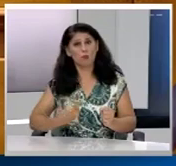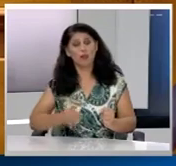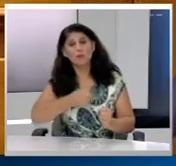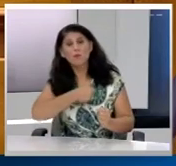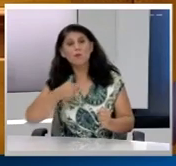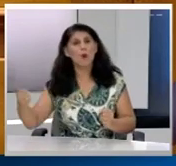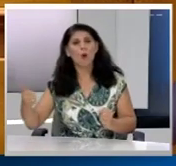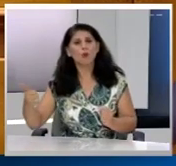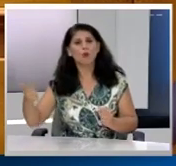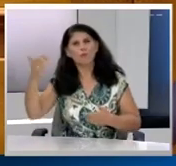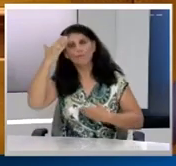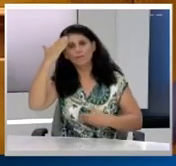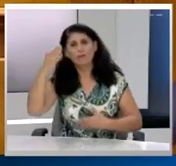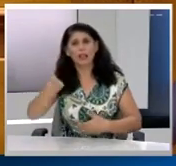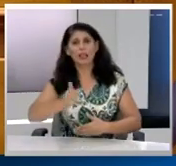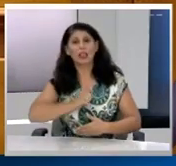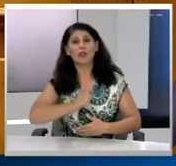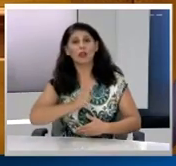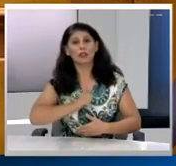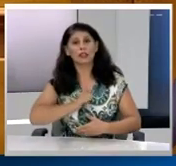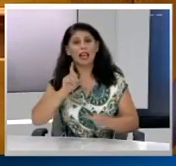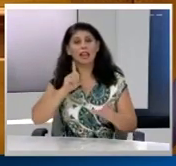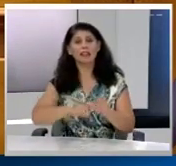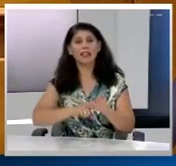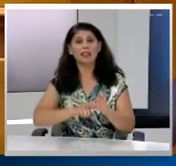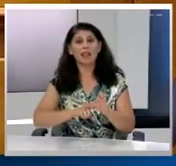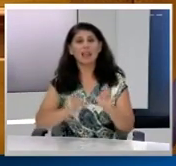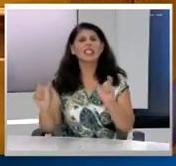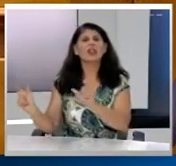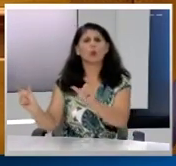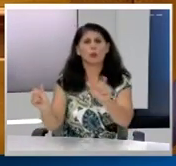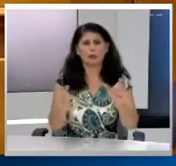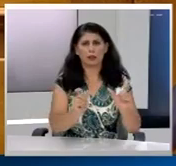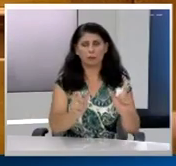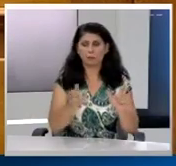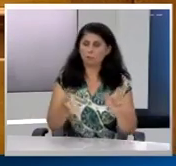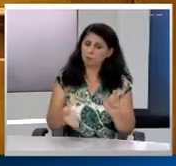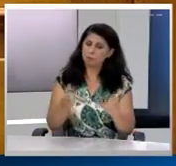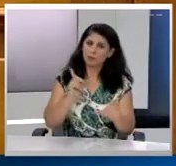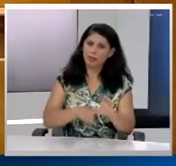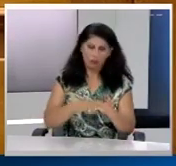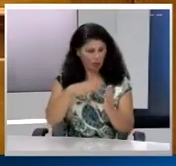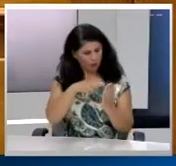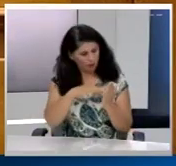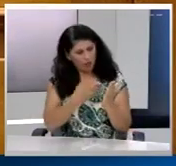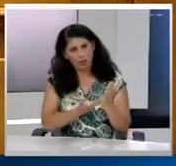μόνη περγαμηνή την ιδιωτική εταιρεία security. Μια εταιρεία όπου